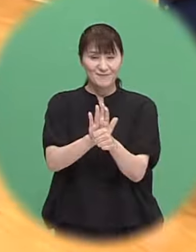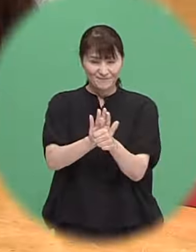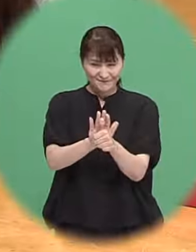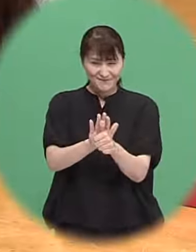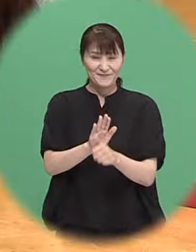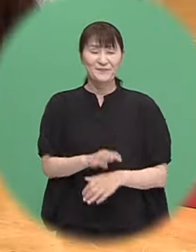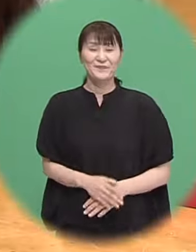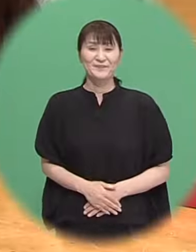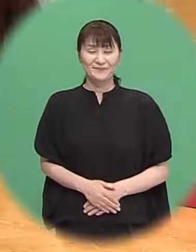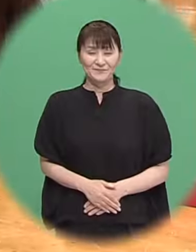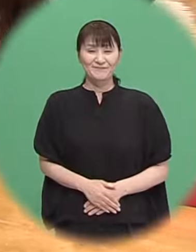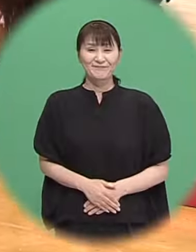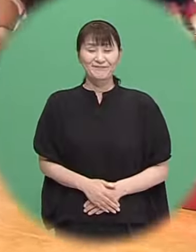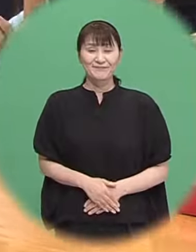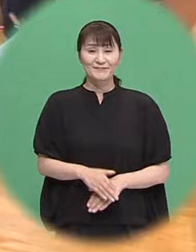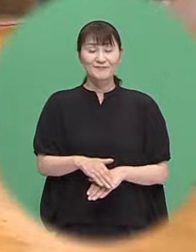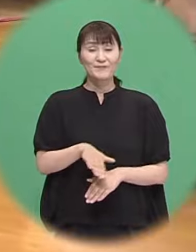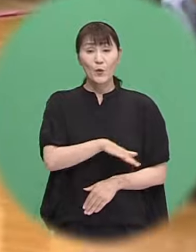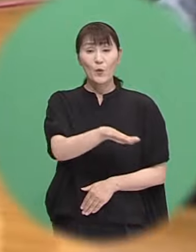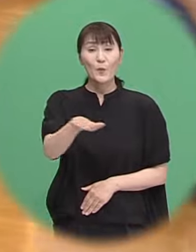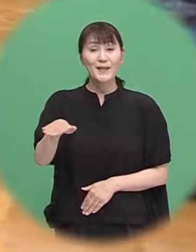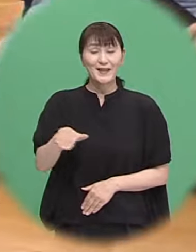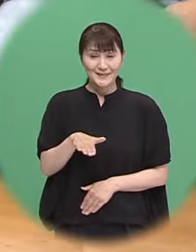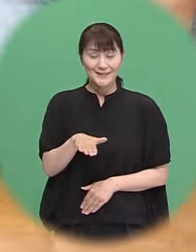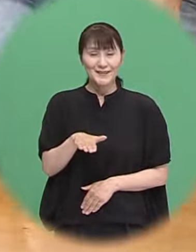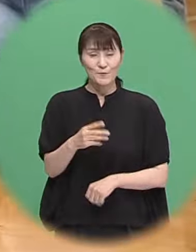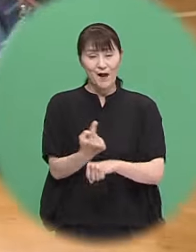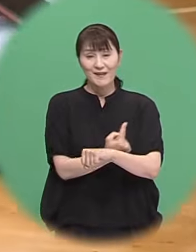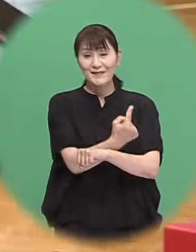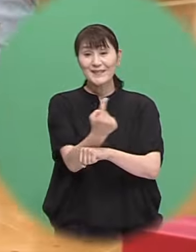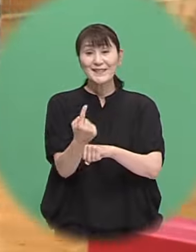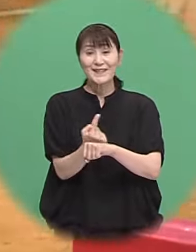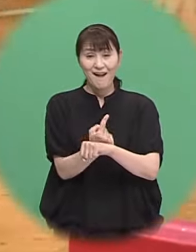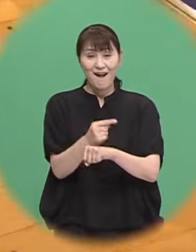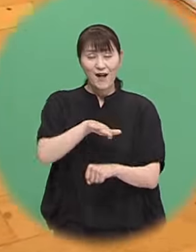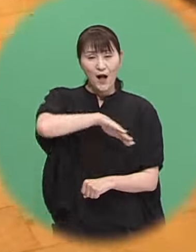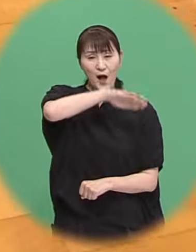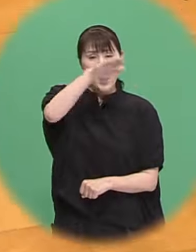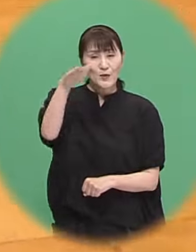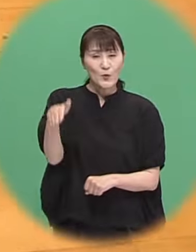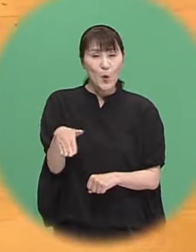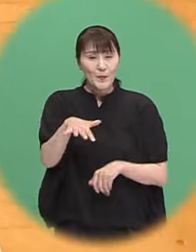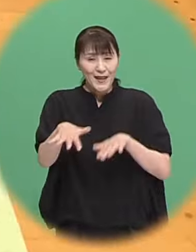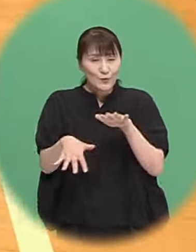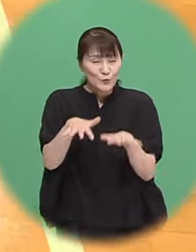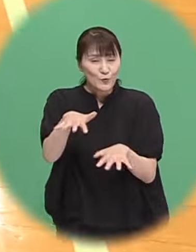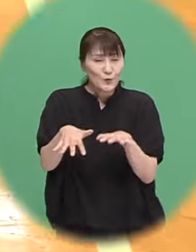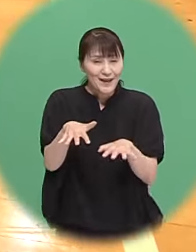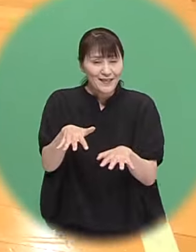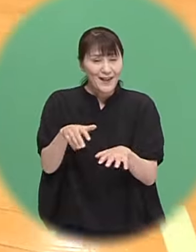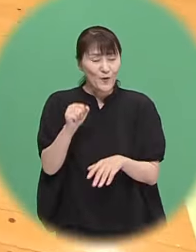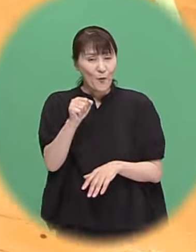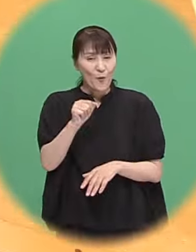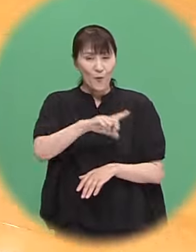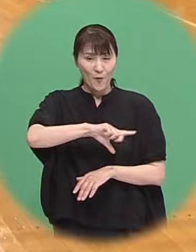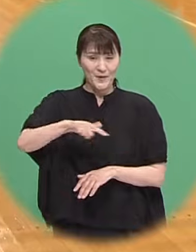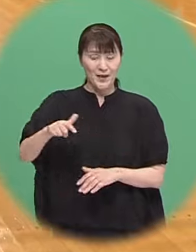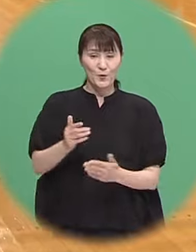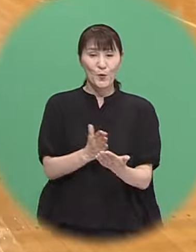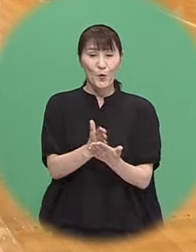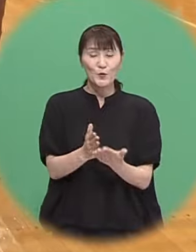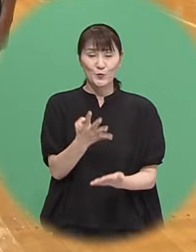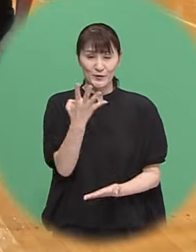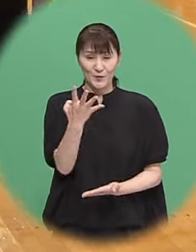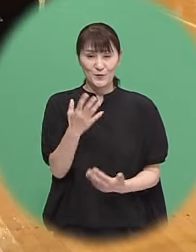た参加した子供たちはおよそ1時間トンネル抜けて55など4種目の